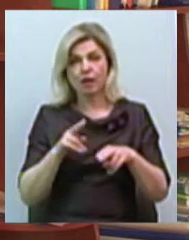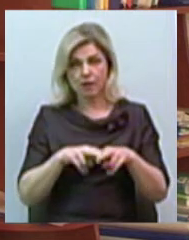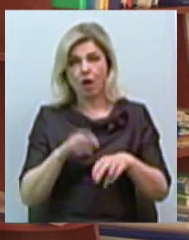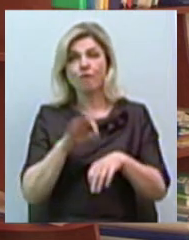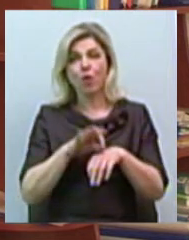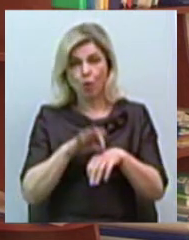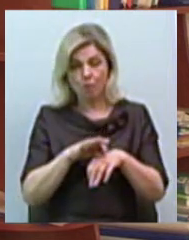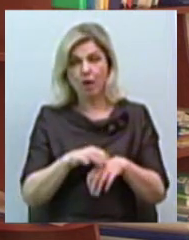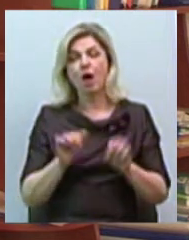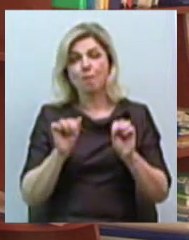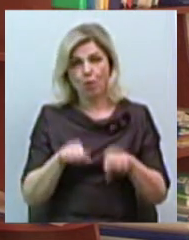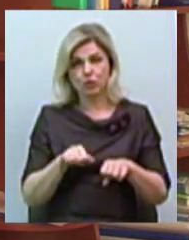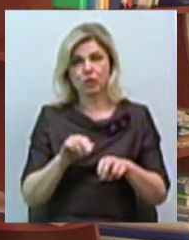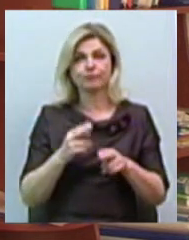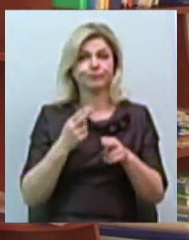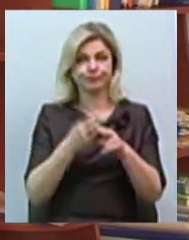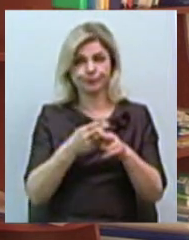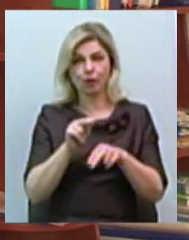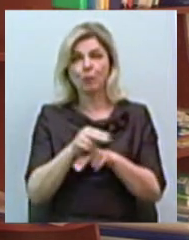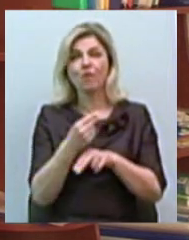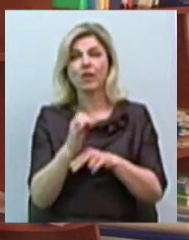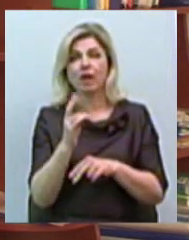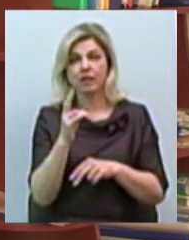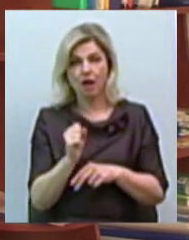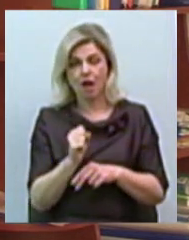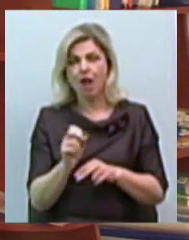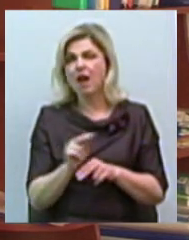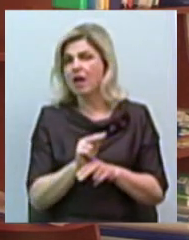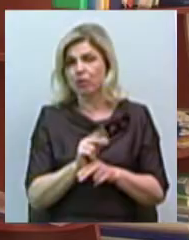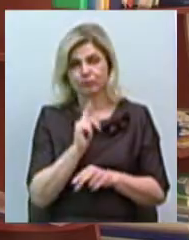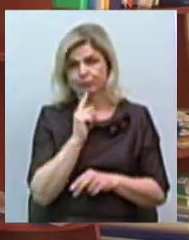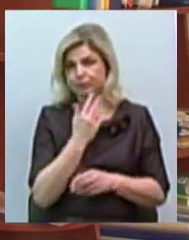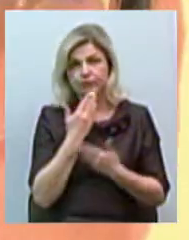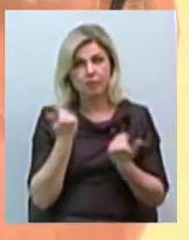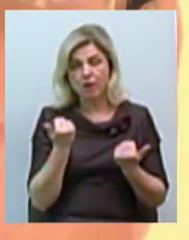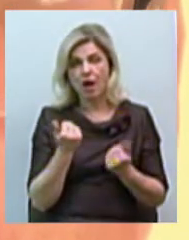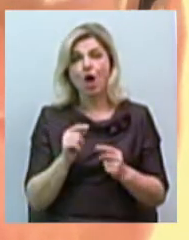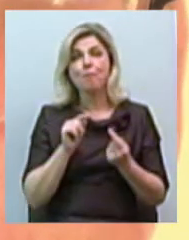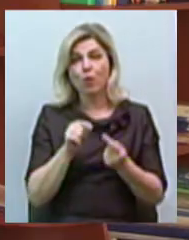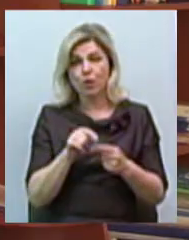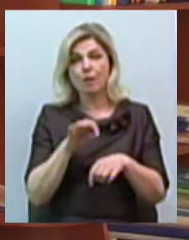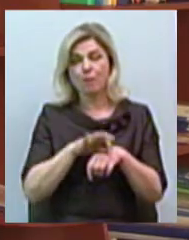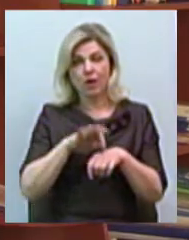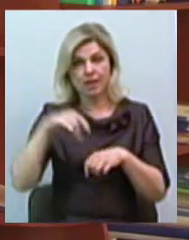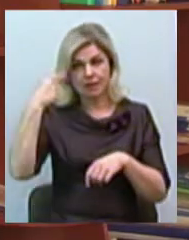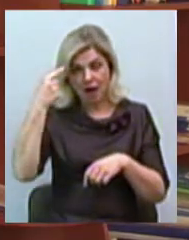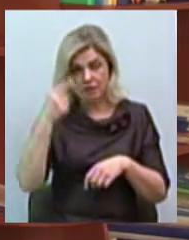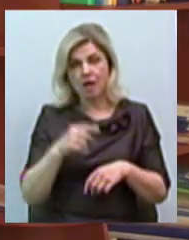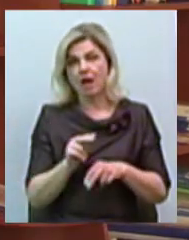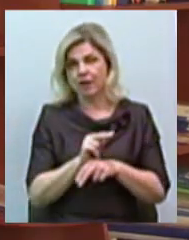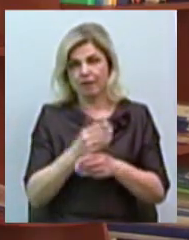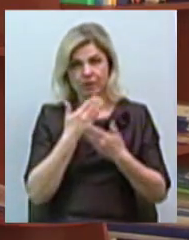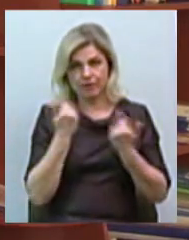профілактується, тобто вона не лікується. Якщо вона розвинулась, ліків проти неї немає. Коли починається хвороба, коли ми